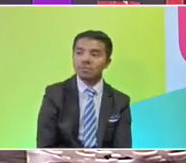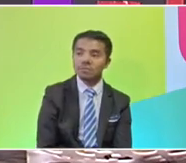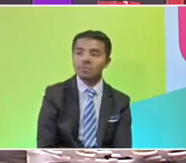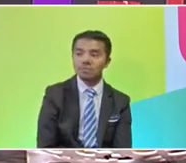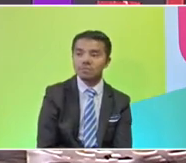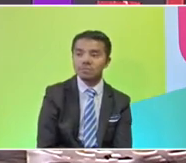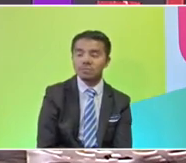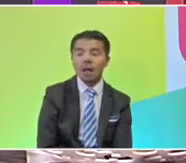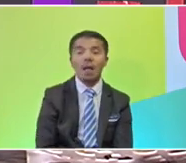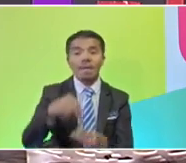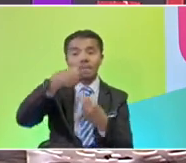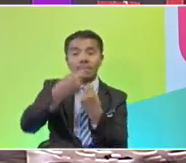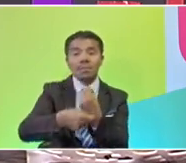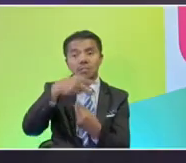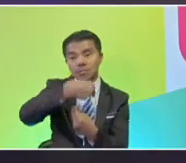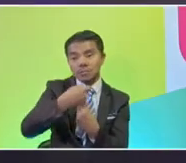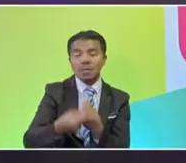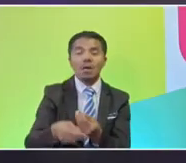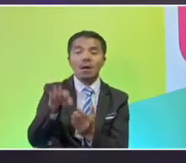berbentuk silinder